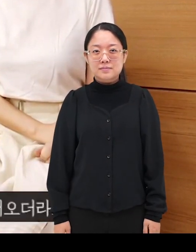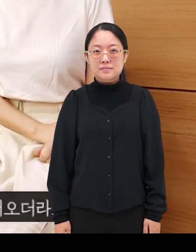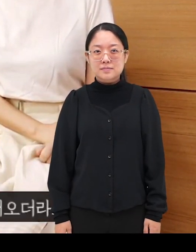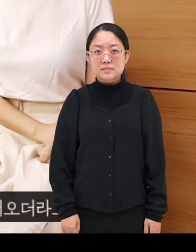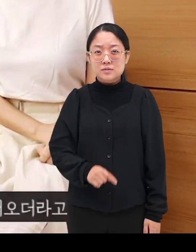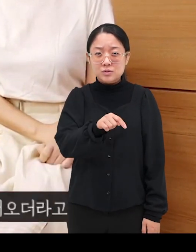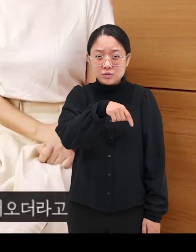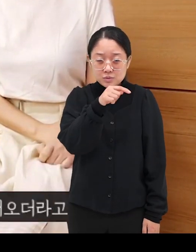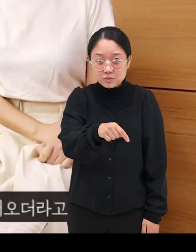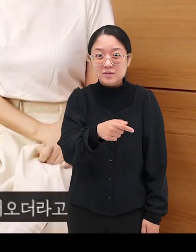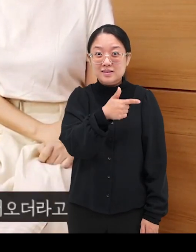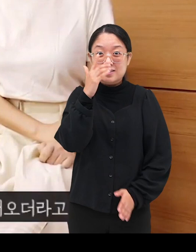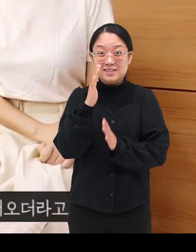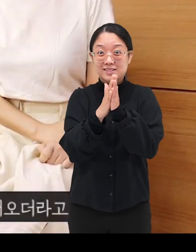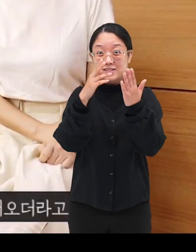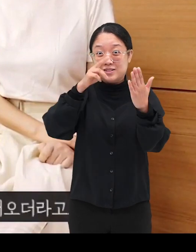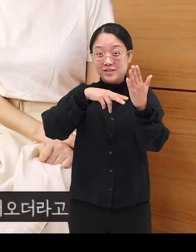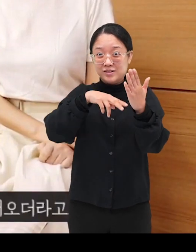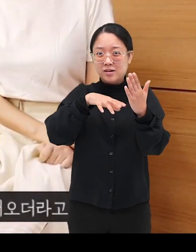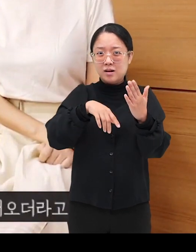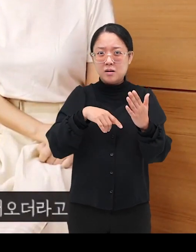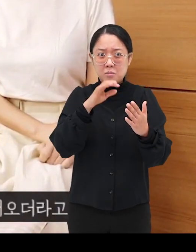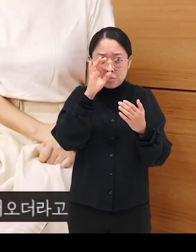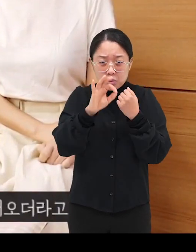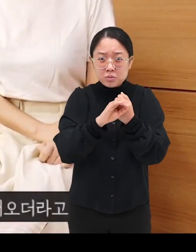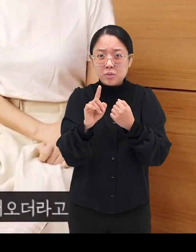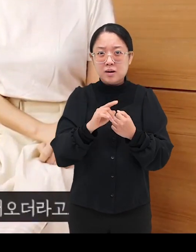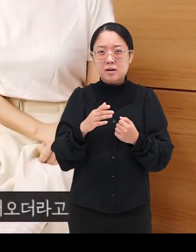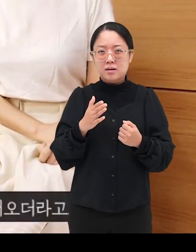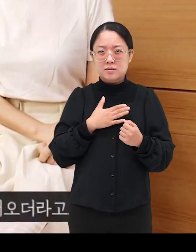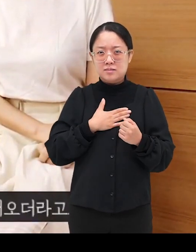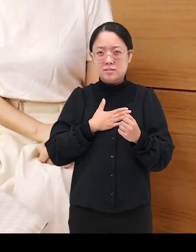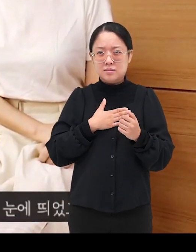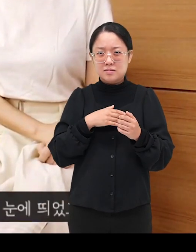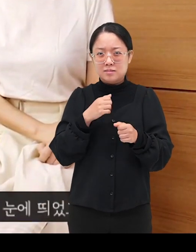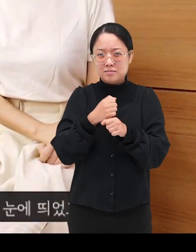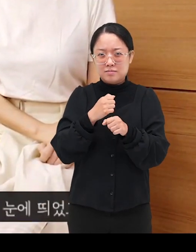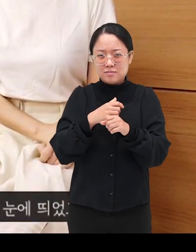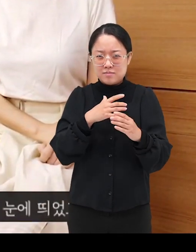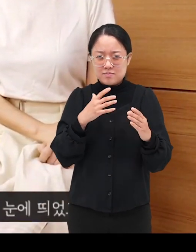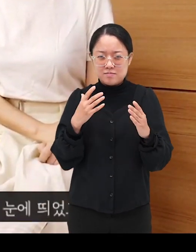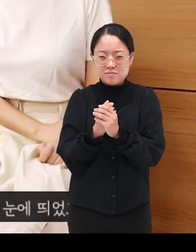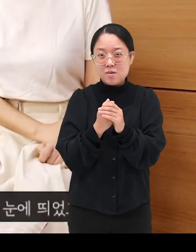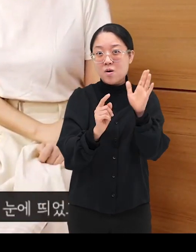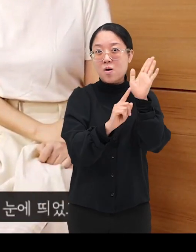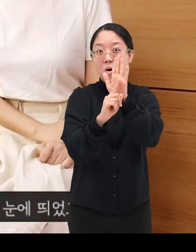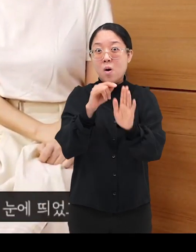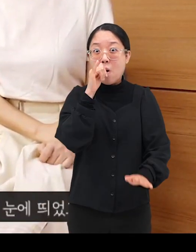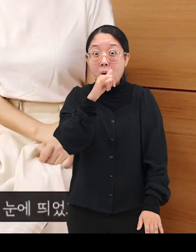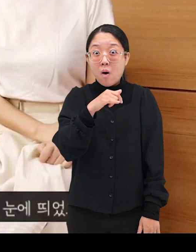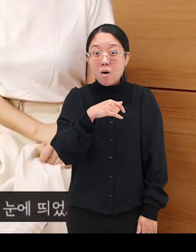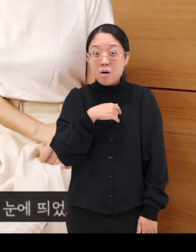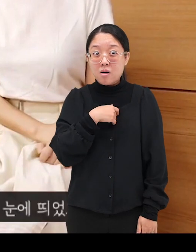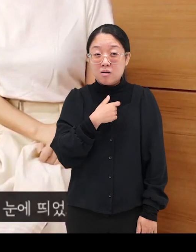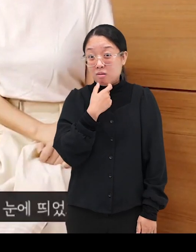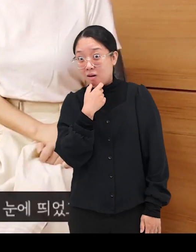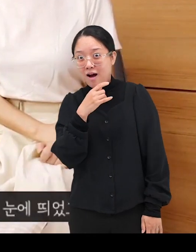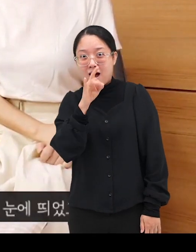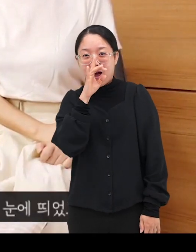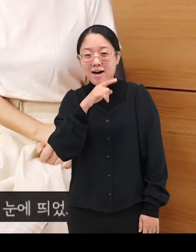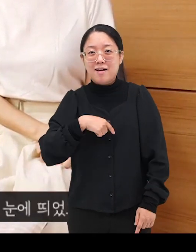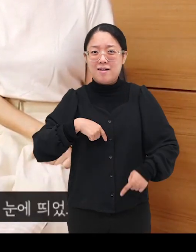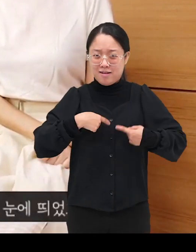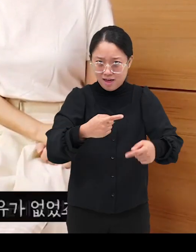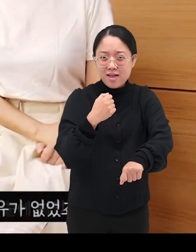가까운 뭐 도서관에 이런 프로그램들이 눈에 확 들어오더라고요. 그 중에서도 그 대림도서관에 나를 찾아가는